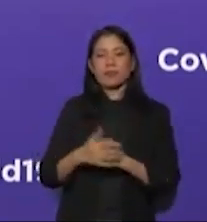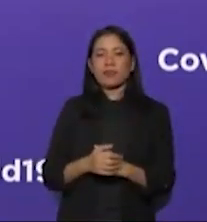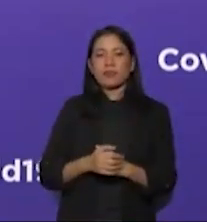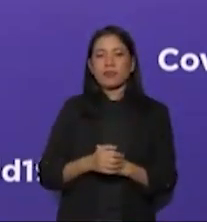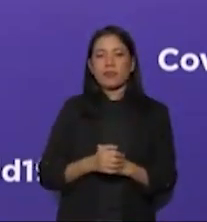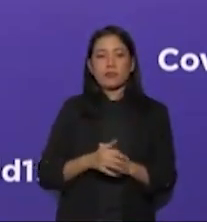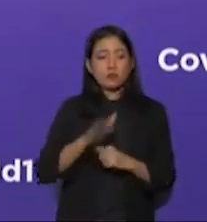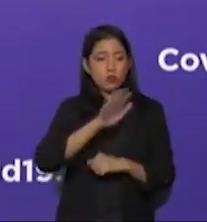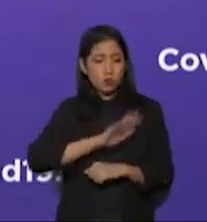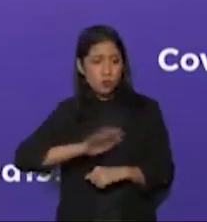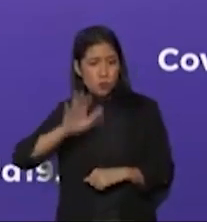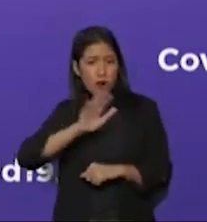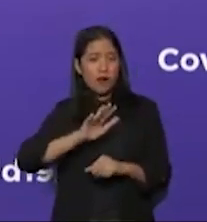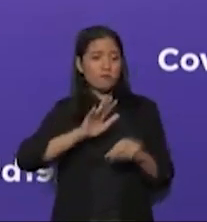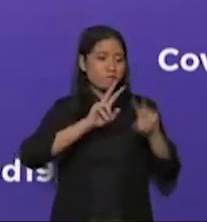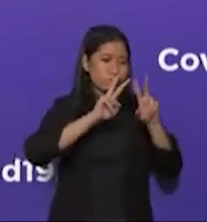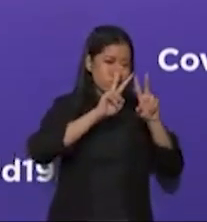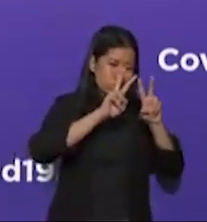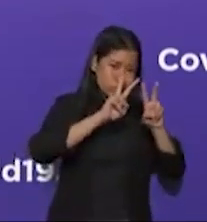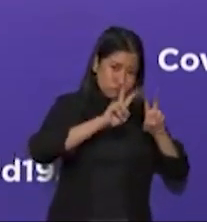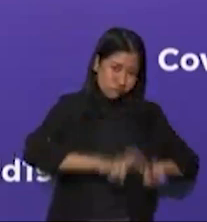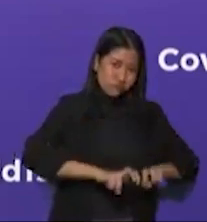dengan saat ini adalah sebanyak